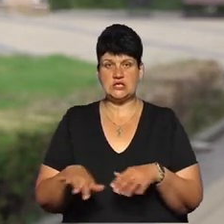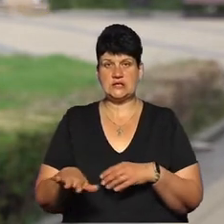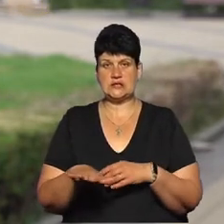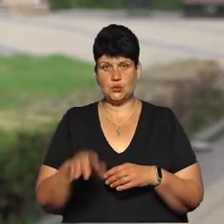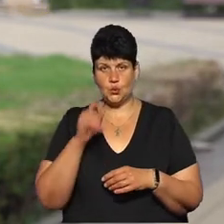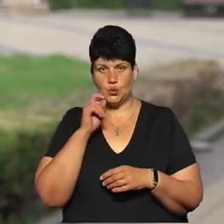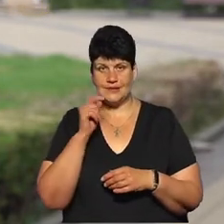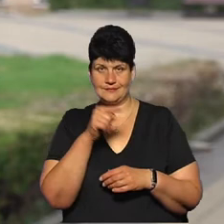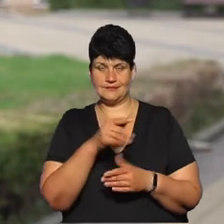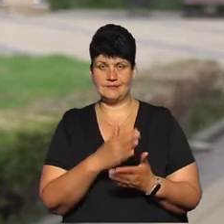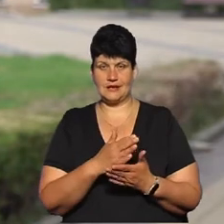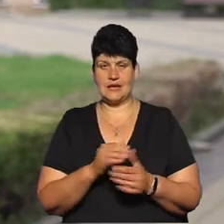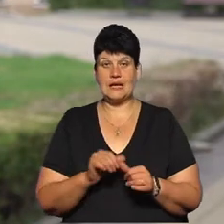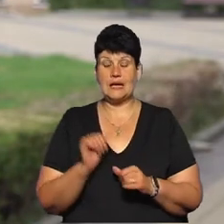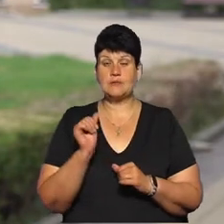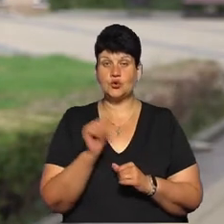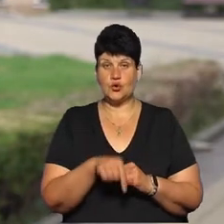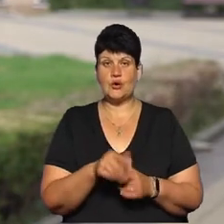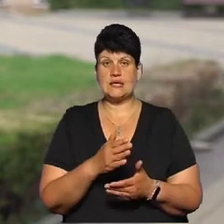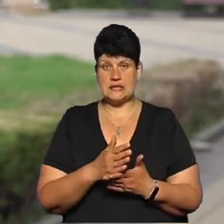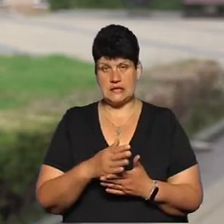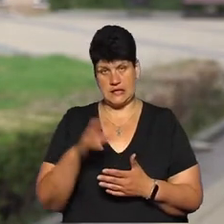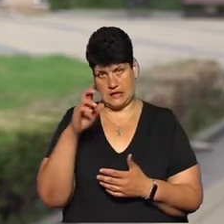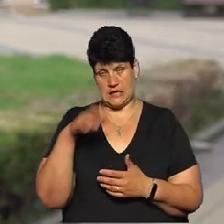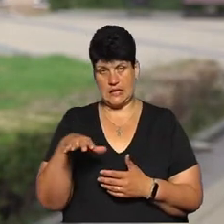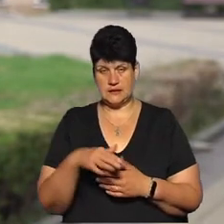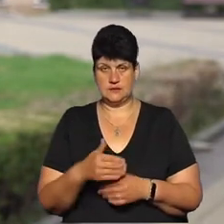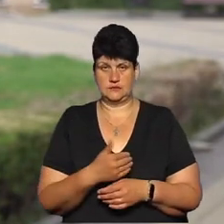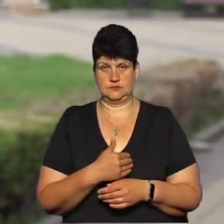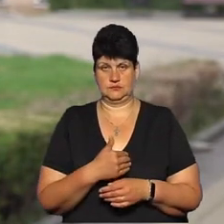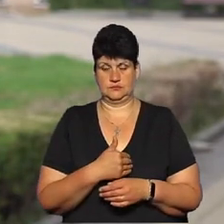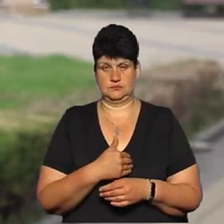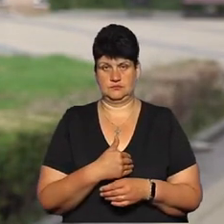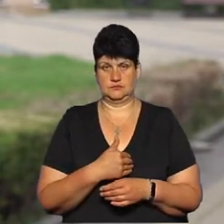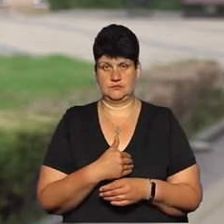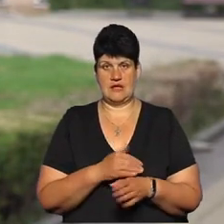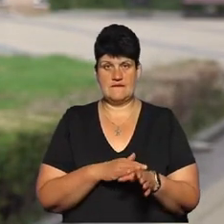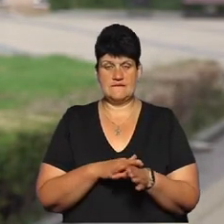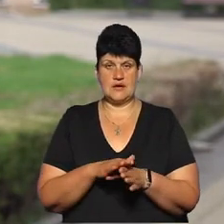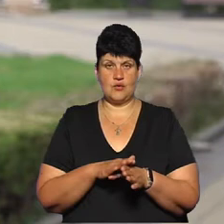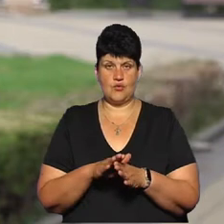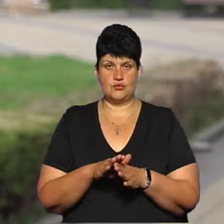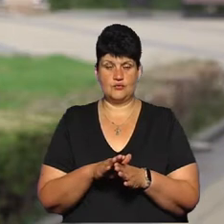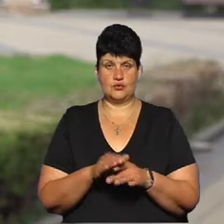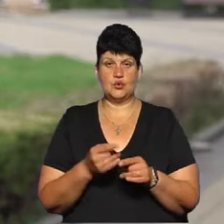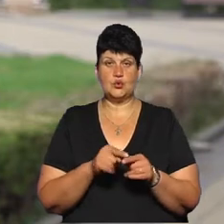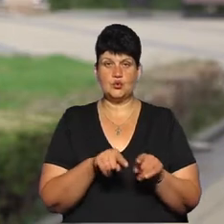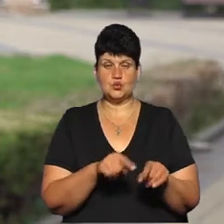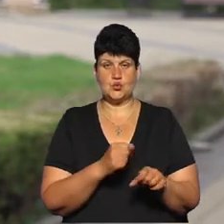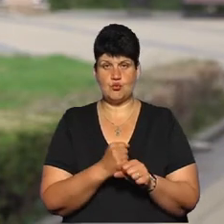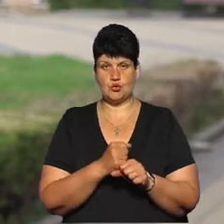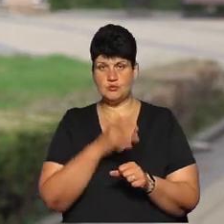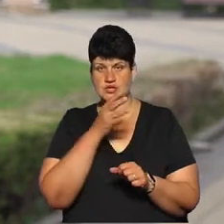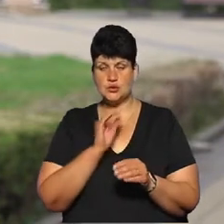знаходяться. Крім того, є країни, які зголосилися виключно виконувати цю роботу під час додаткової